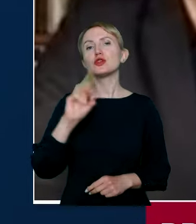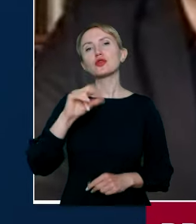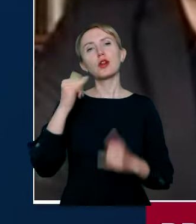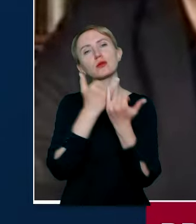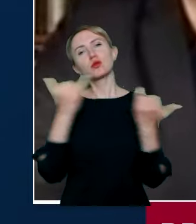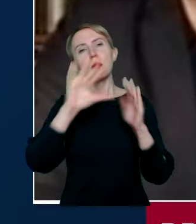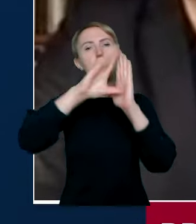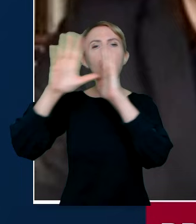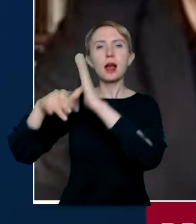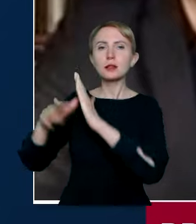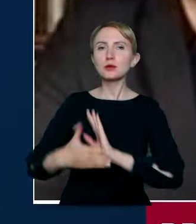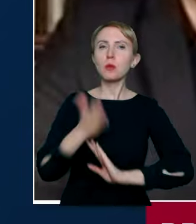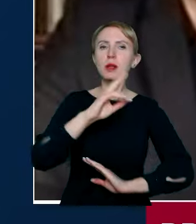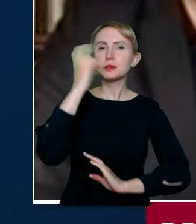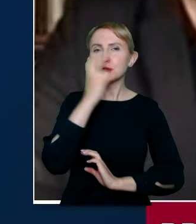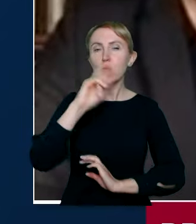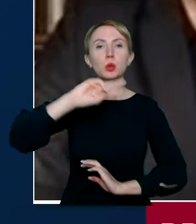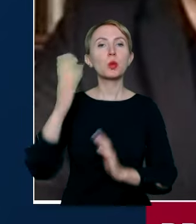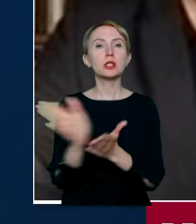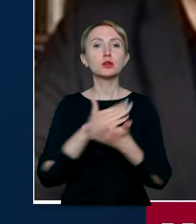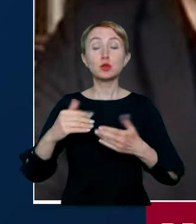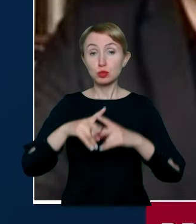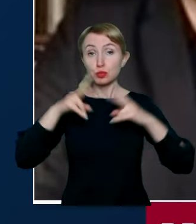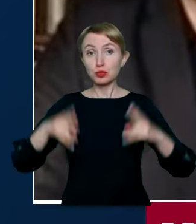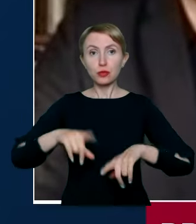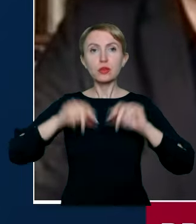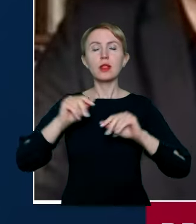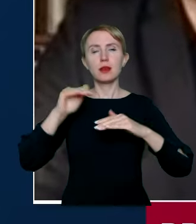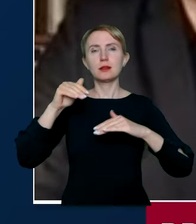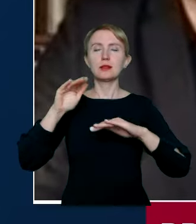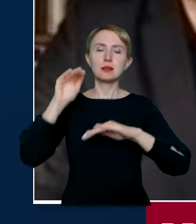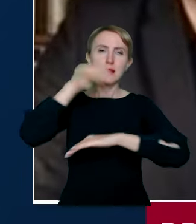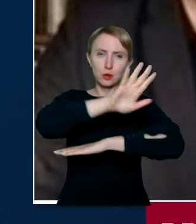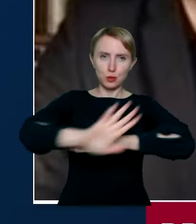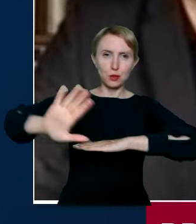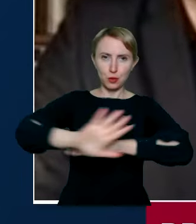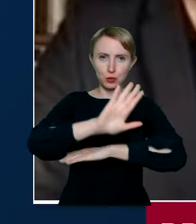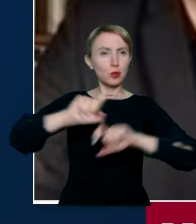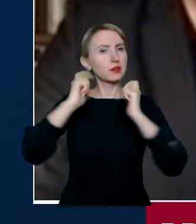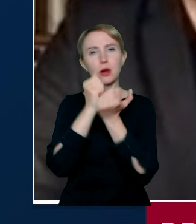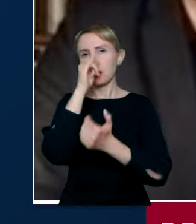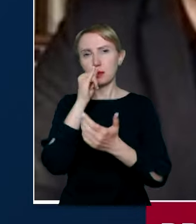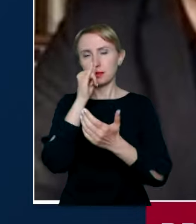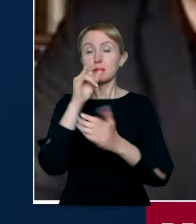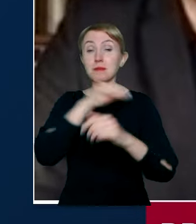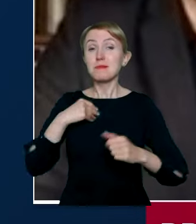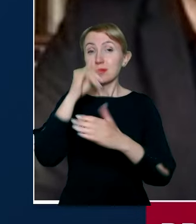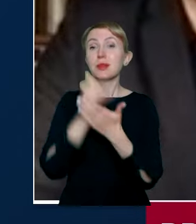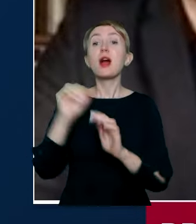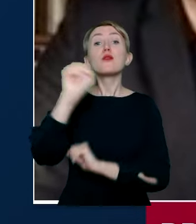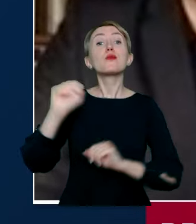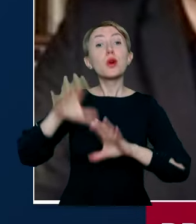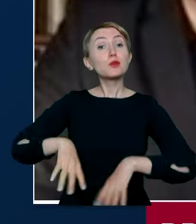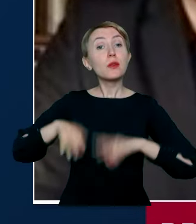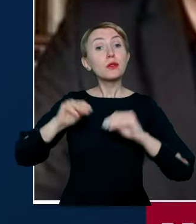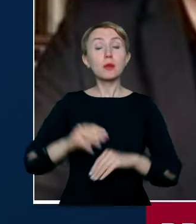miasta, gdzie czeka nas ciekawa druga tura na ścianie zachodniej. Oczywiście nie to wszystkie w całej Polsce, bo by się nie dało. Od Wrocławia zacznijmy, czyli